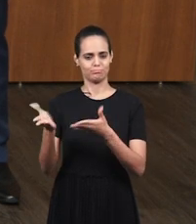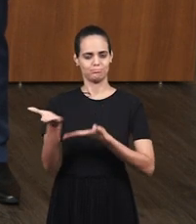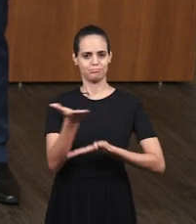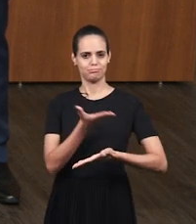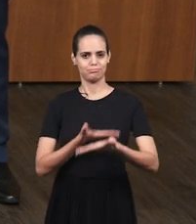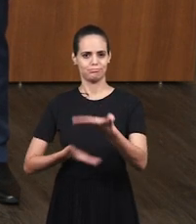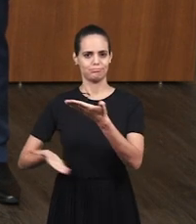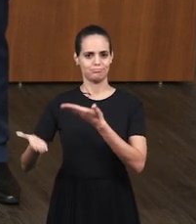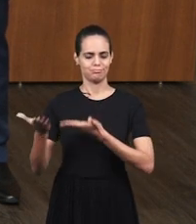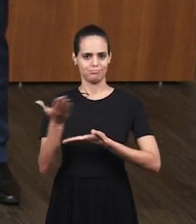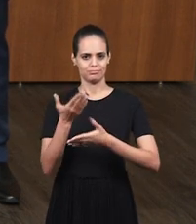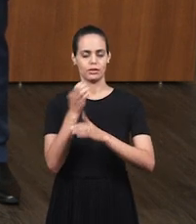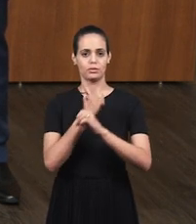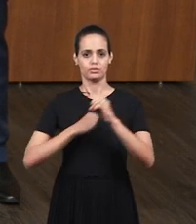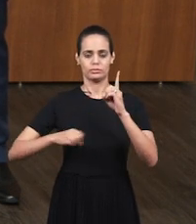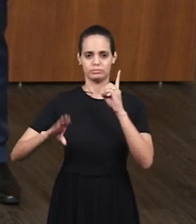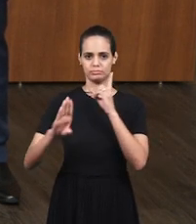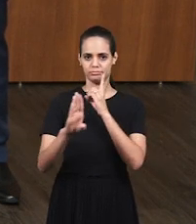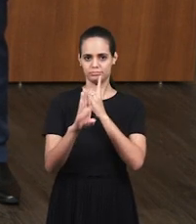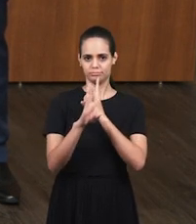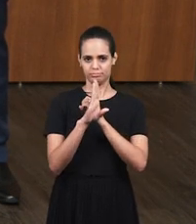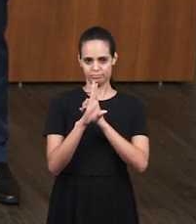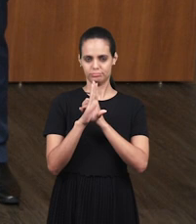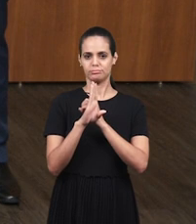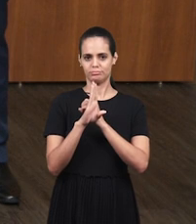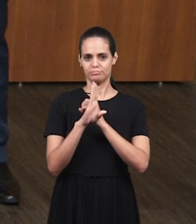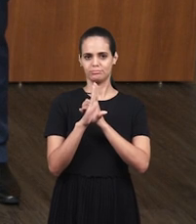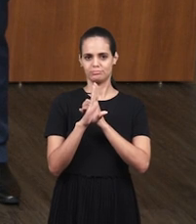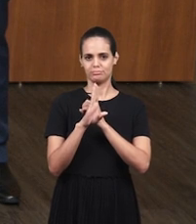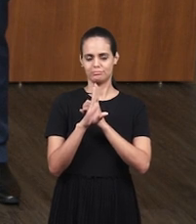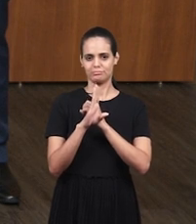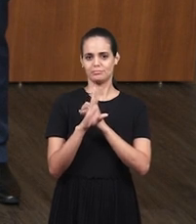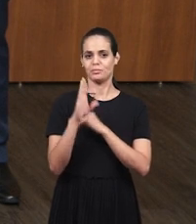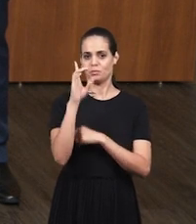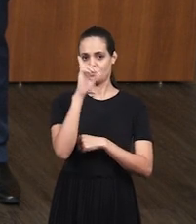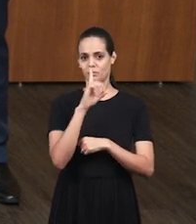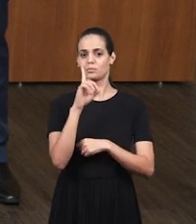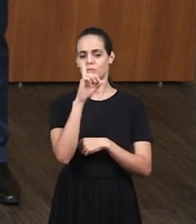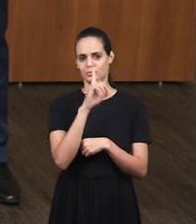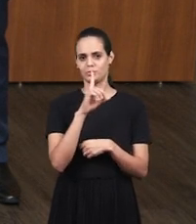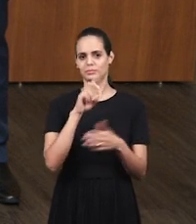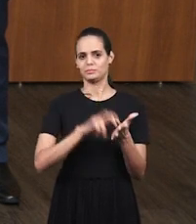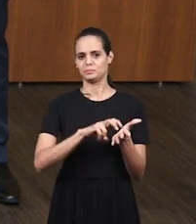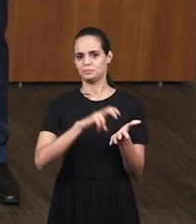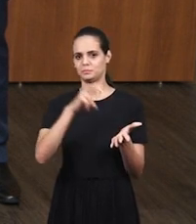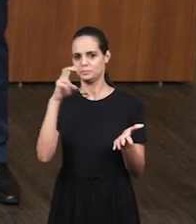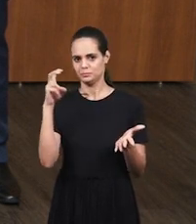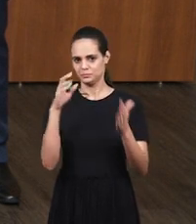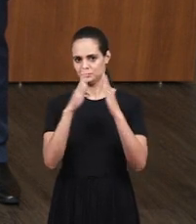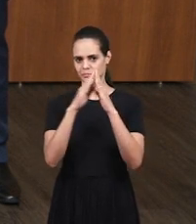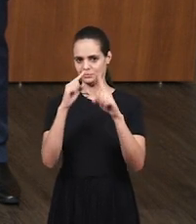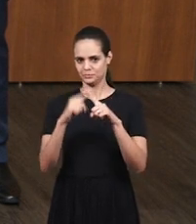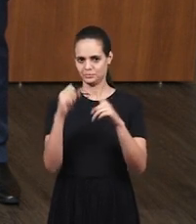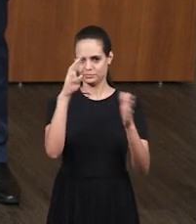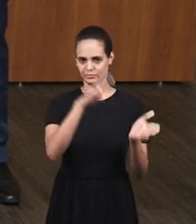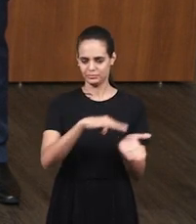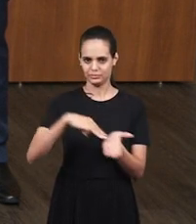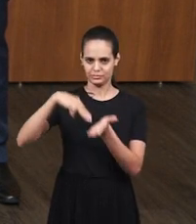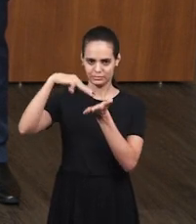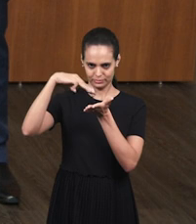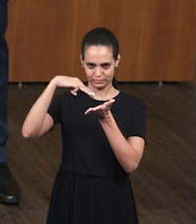связь, взаимосвязь между этой программой и воскресной христианской школой церкви Маранафа.